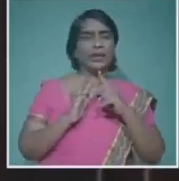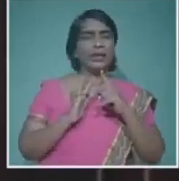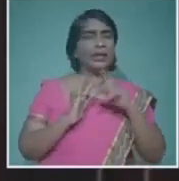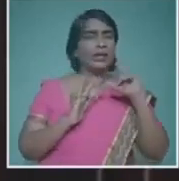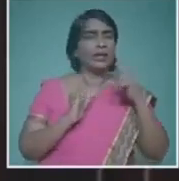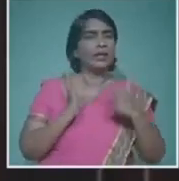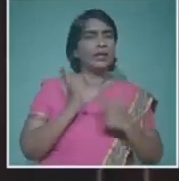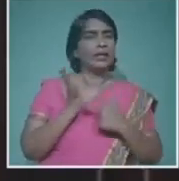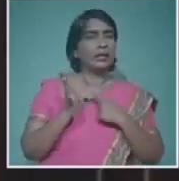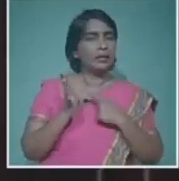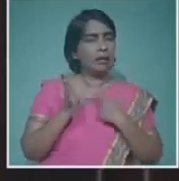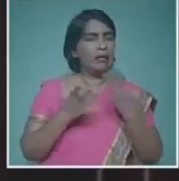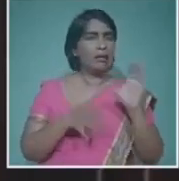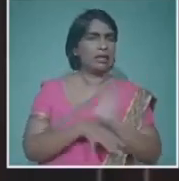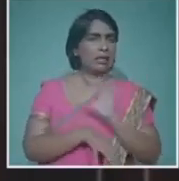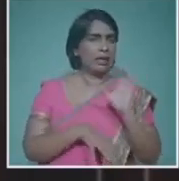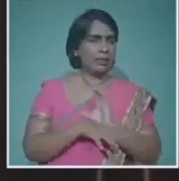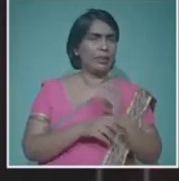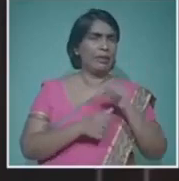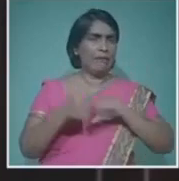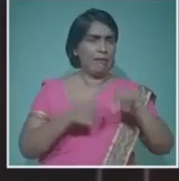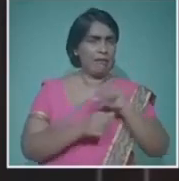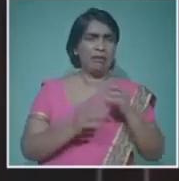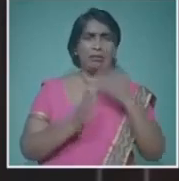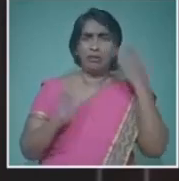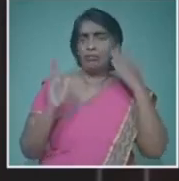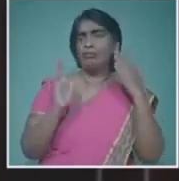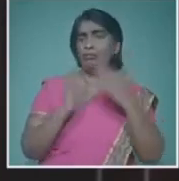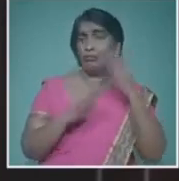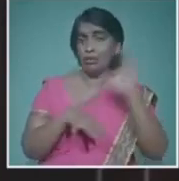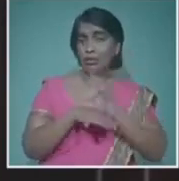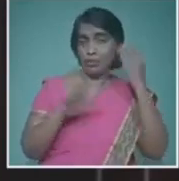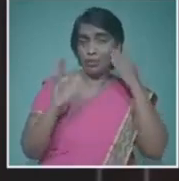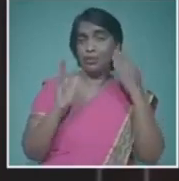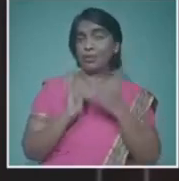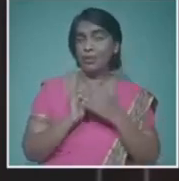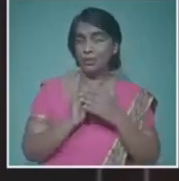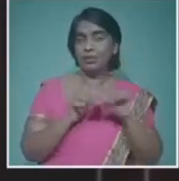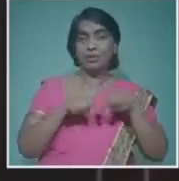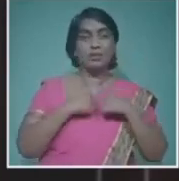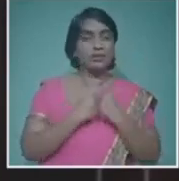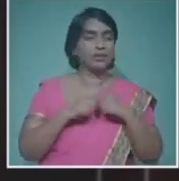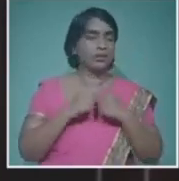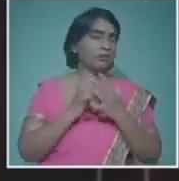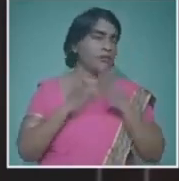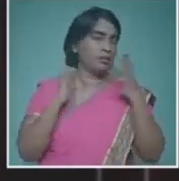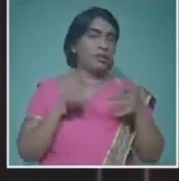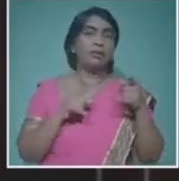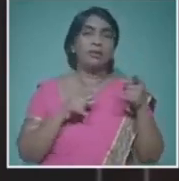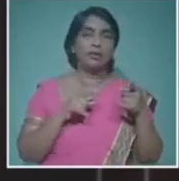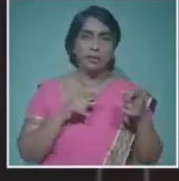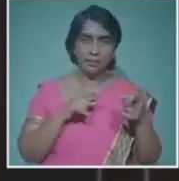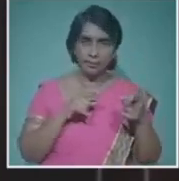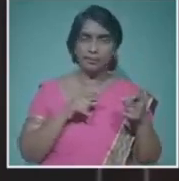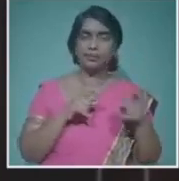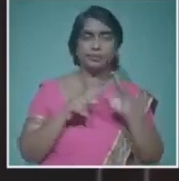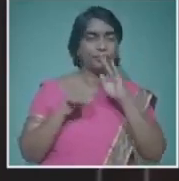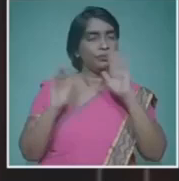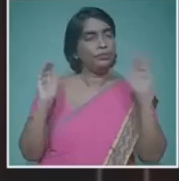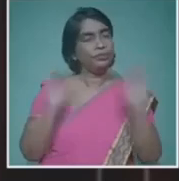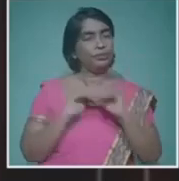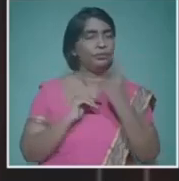සහ තවත් පරිගණක පද්ධති සම්බන්ධ විශාල සමිති සමාගම් සංවිධාන රාශියක් තියෙනවා. මේවා අර අඩුම ගානේ